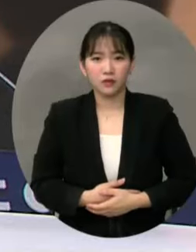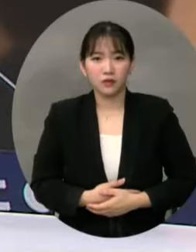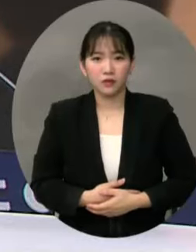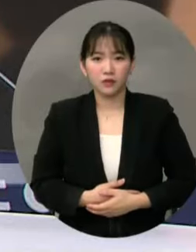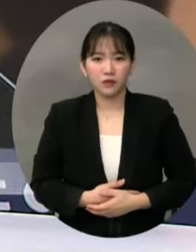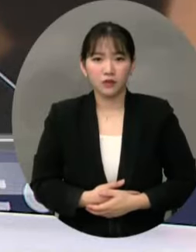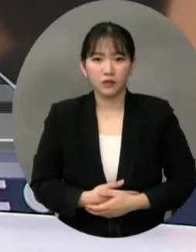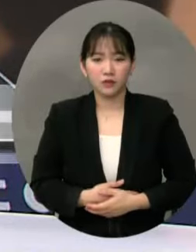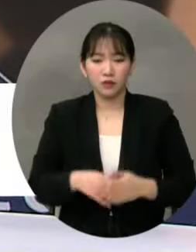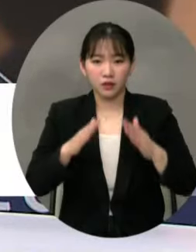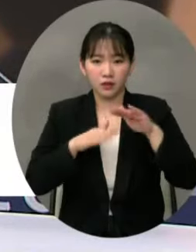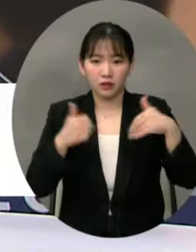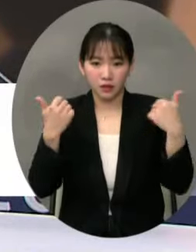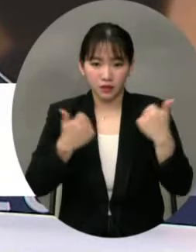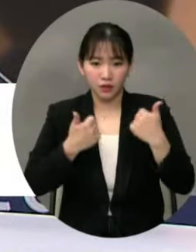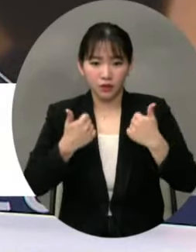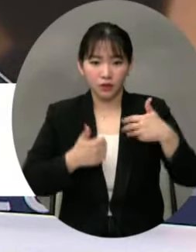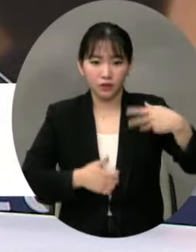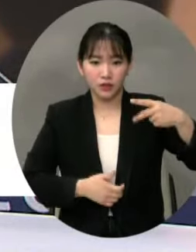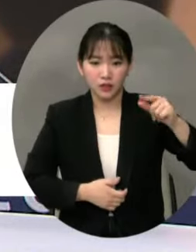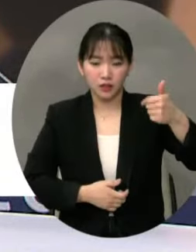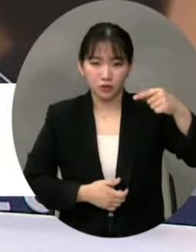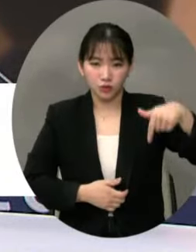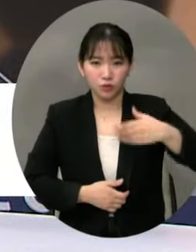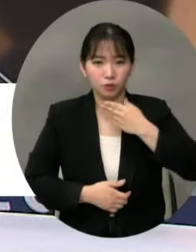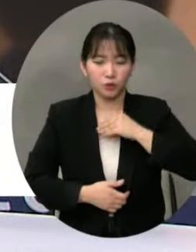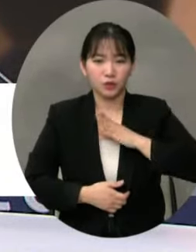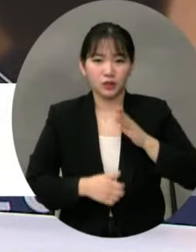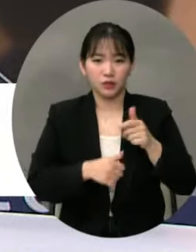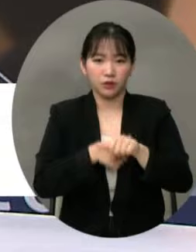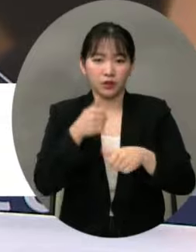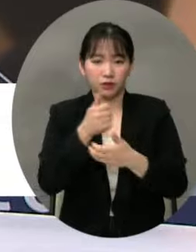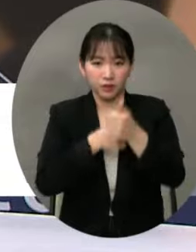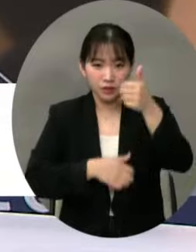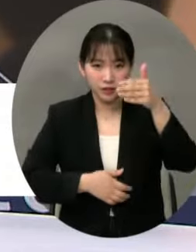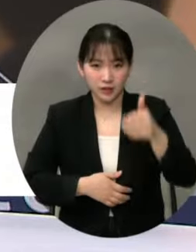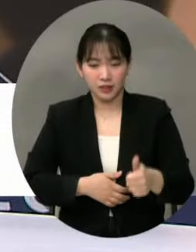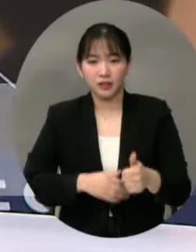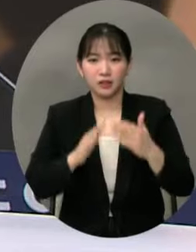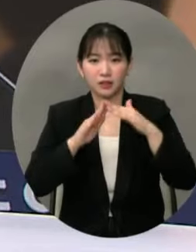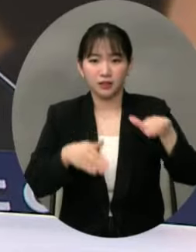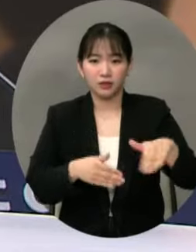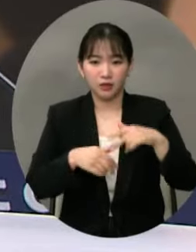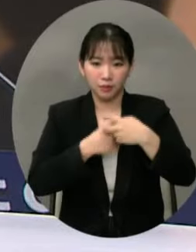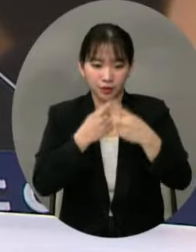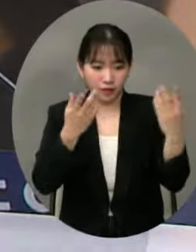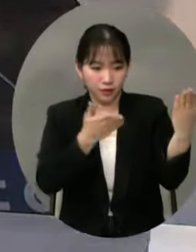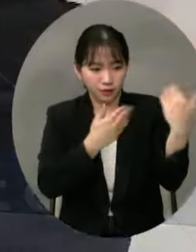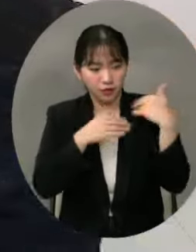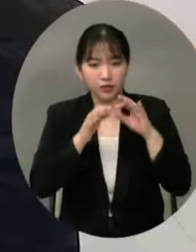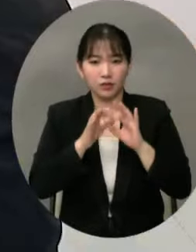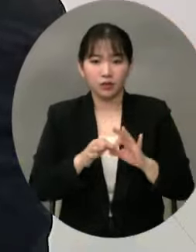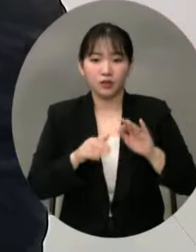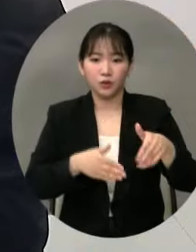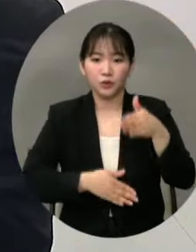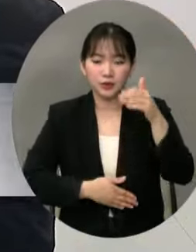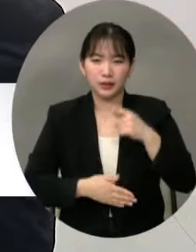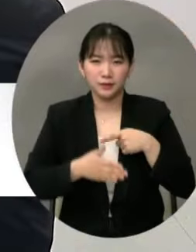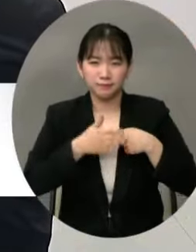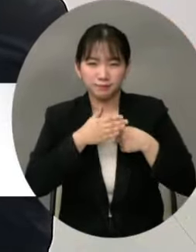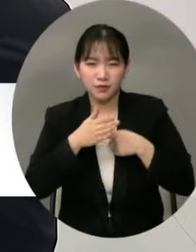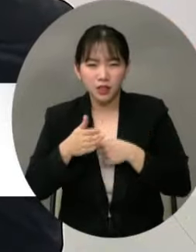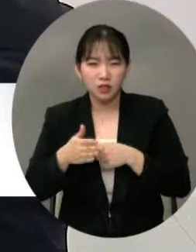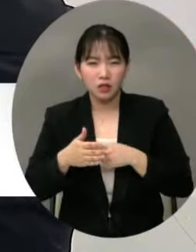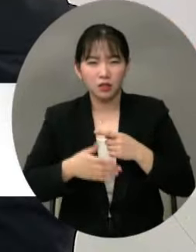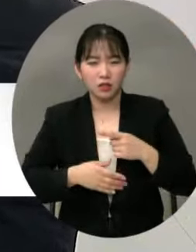할거냐 전남도 의회 최선국 보건복지 환경 위원장이 전남도 의대 유치와 관련한 도지사의 독단